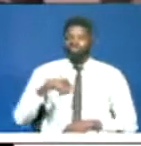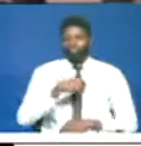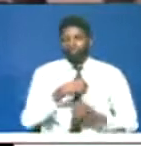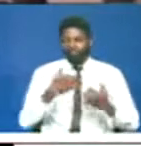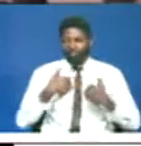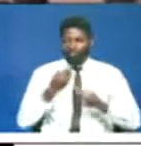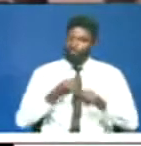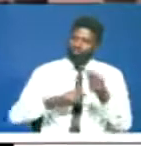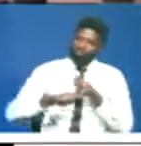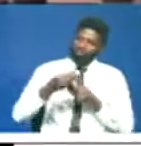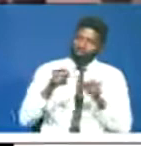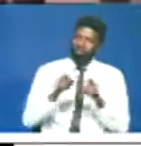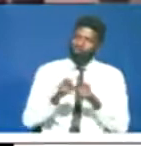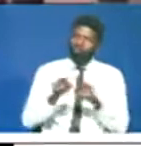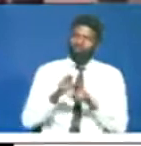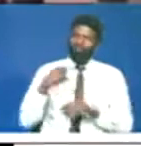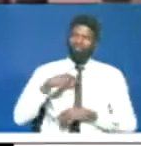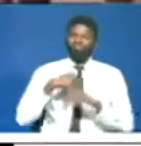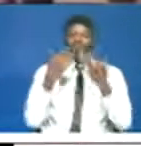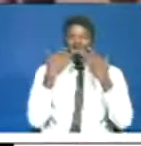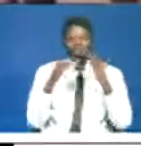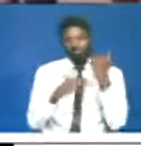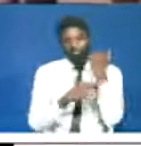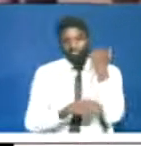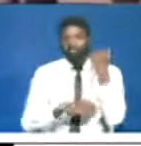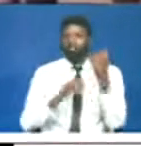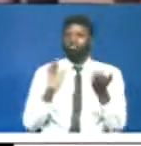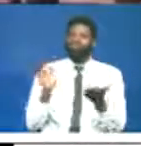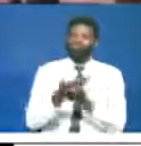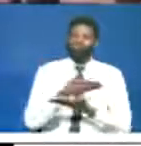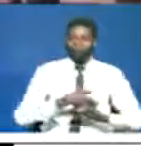ndio tuweze kumalizana na umaskini, tuondoe njaa na tupeleke taifa letu mbele.